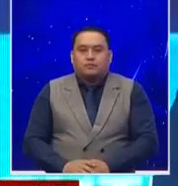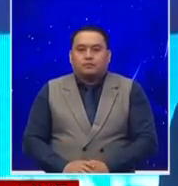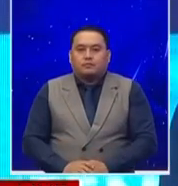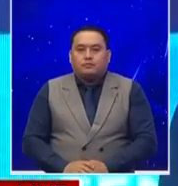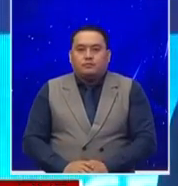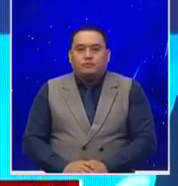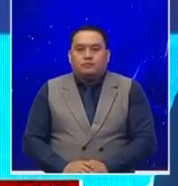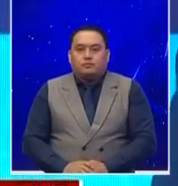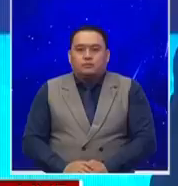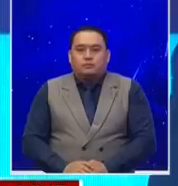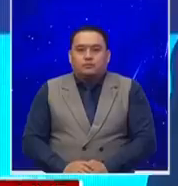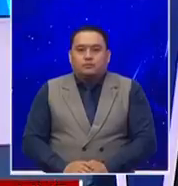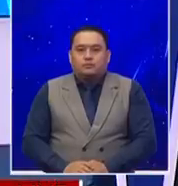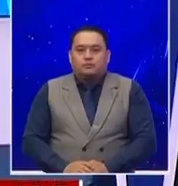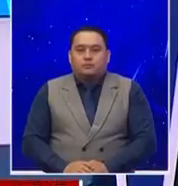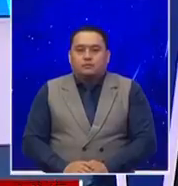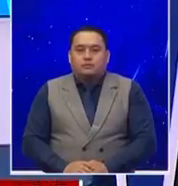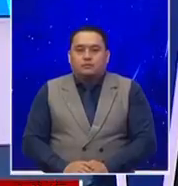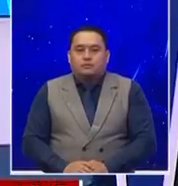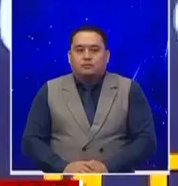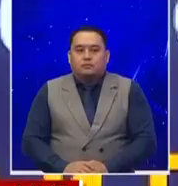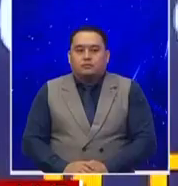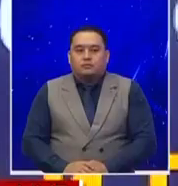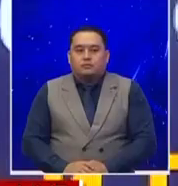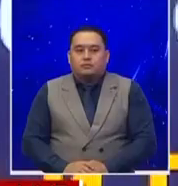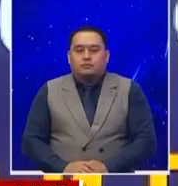среднеевропейских 30%. И еще другие.